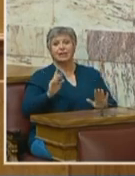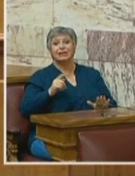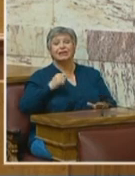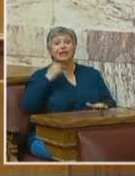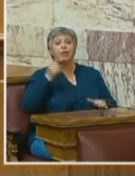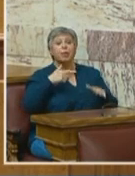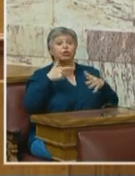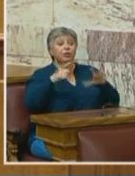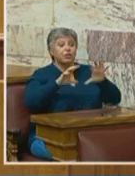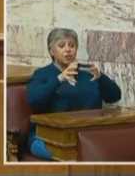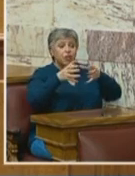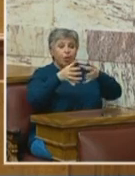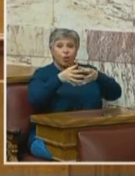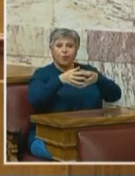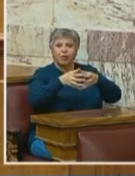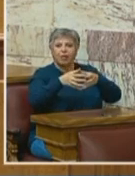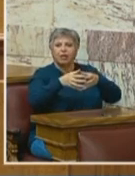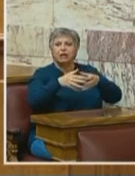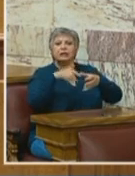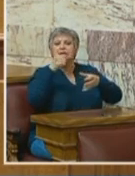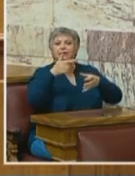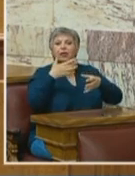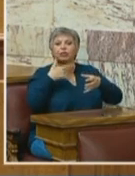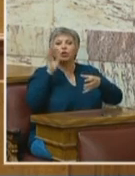συμπολίτευσης να σπηλώσει τους πολιτικούς της αντιπάλους.